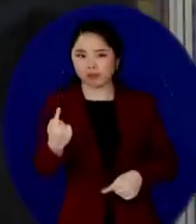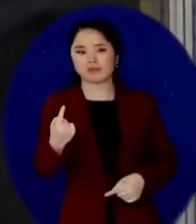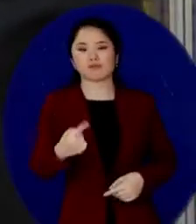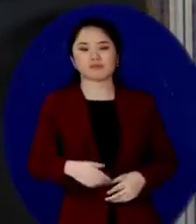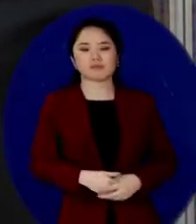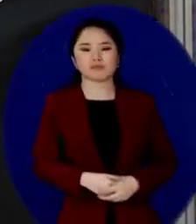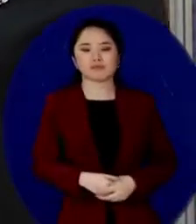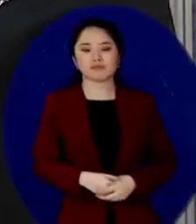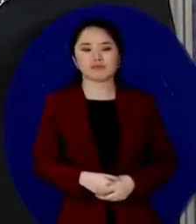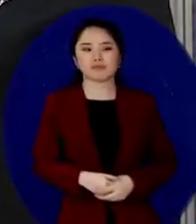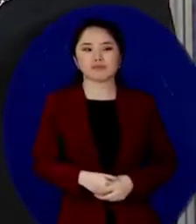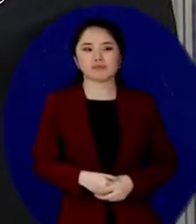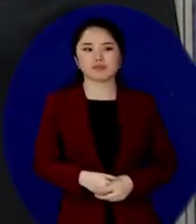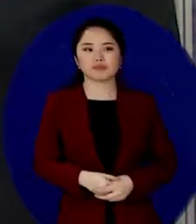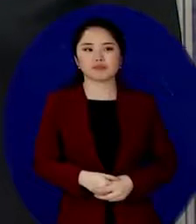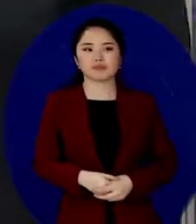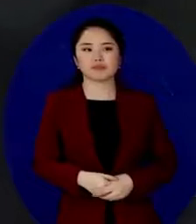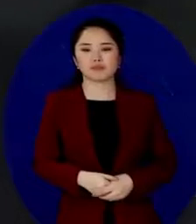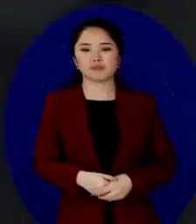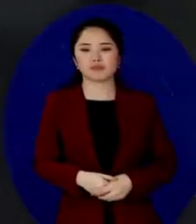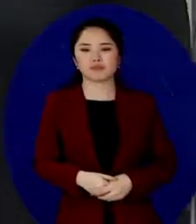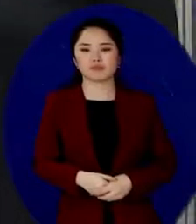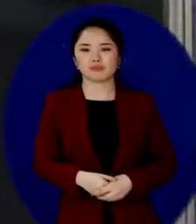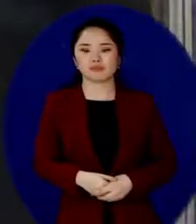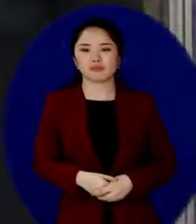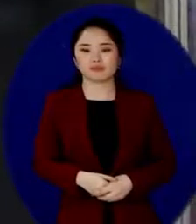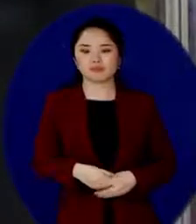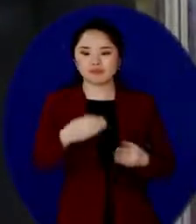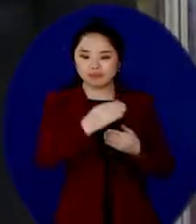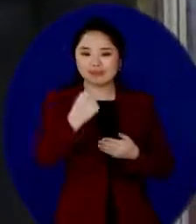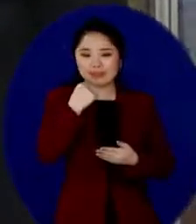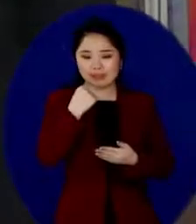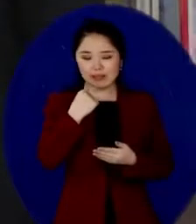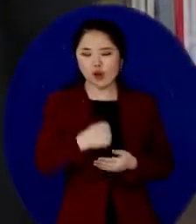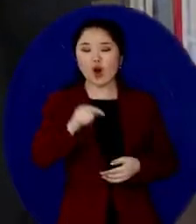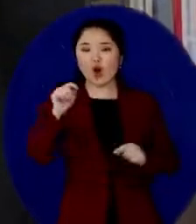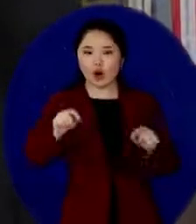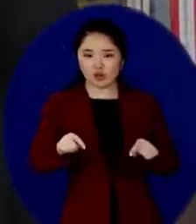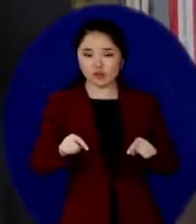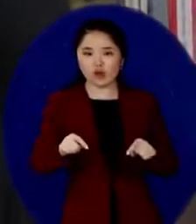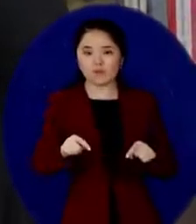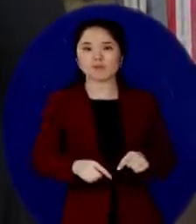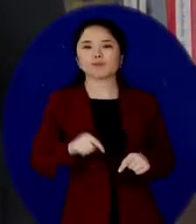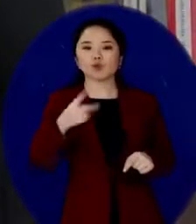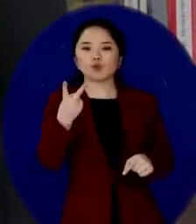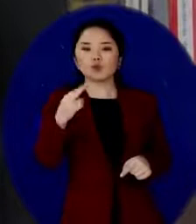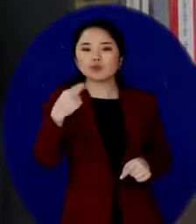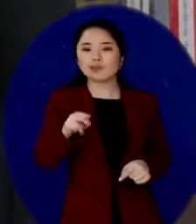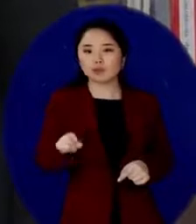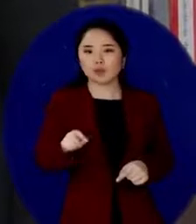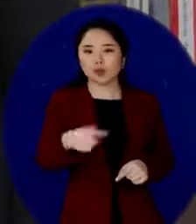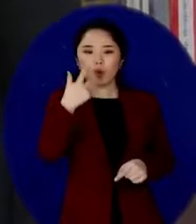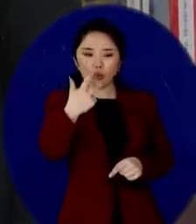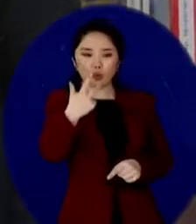хэсэгт, дөрөв дахь хэсэгт тэнцүү хувааж чадлаа. Одоо үлдсэн